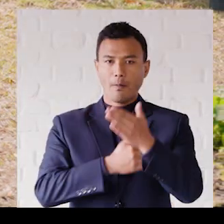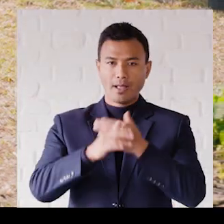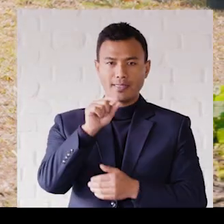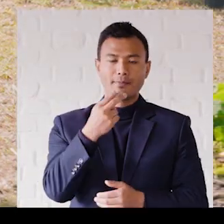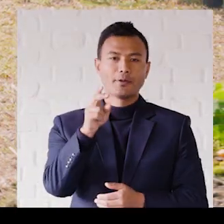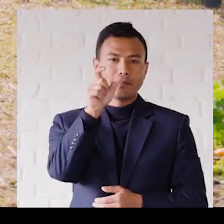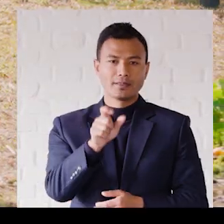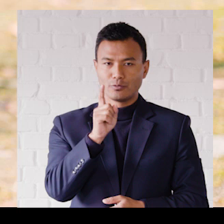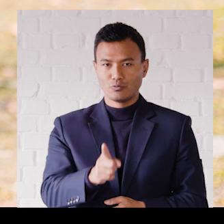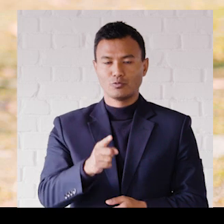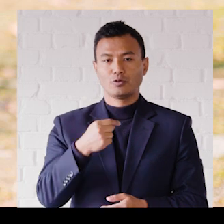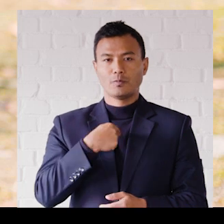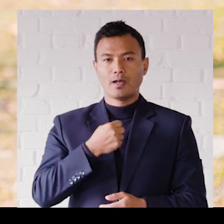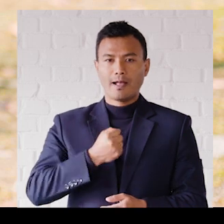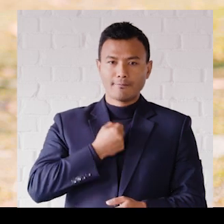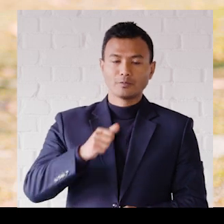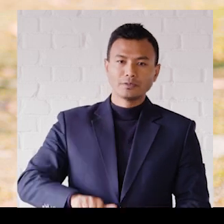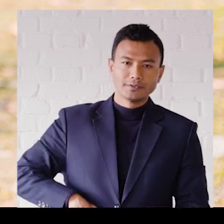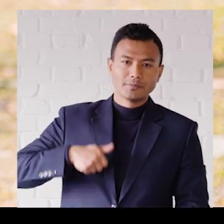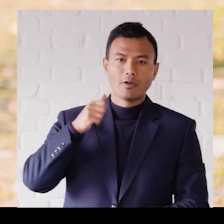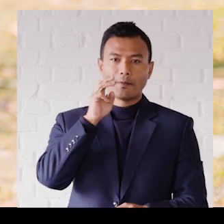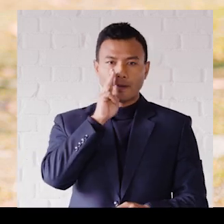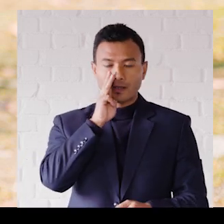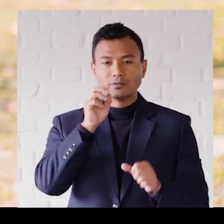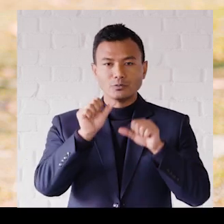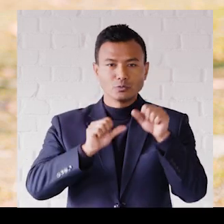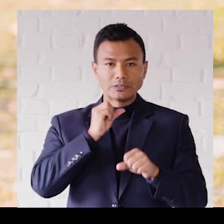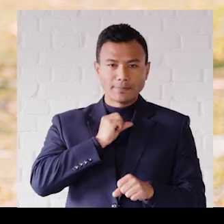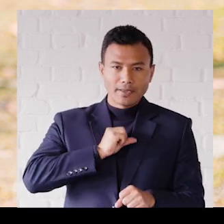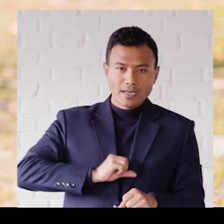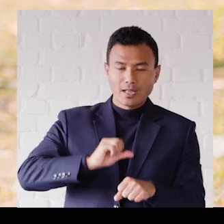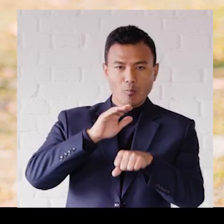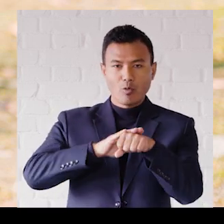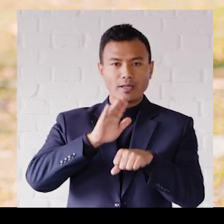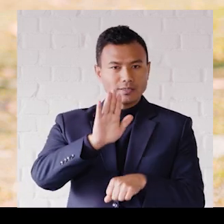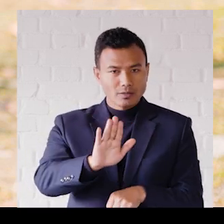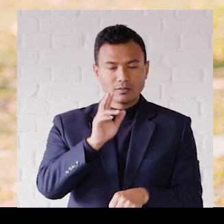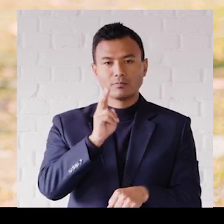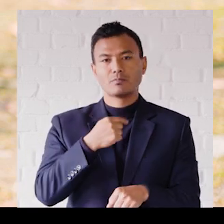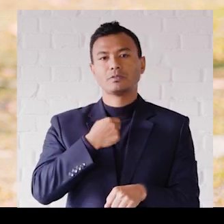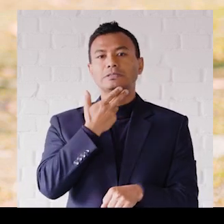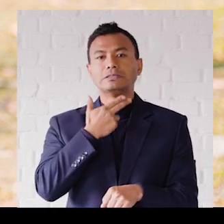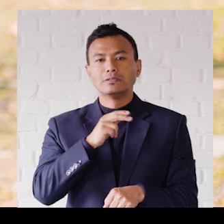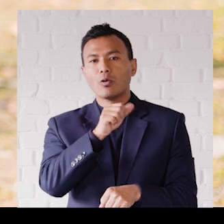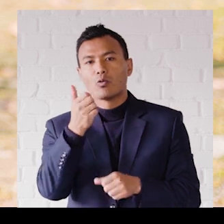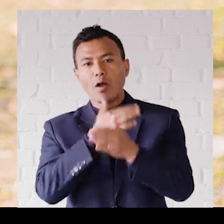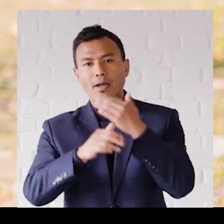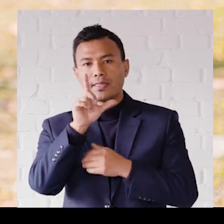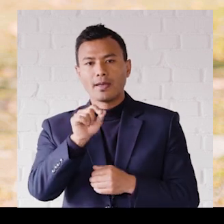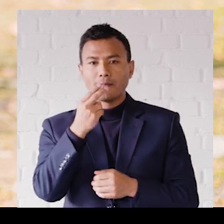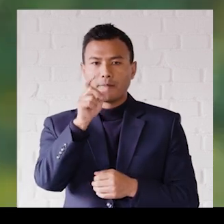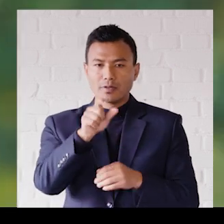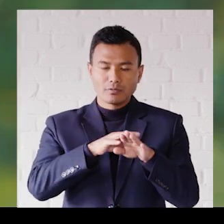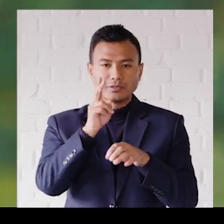एक अपांग भेल व्यक्ति हूँ, जो मैं अपनी लाइफ में जो पीड़ा भोगी हूँ ने, मैं चाहती हूँ कि और अपांग व्यक्ति